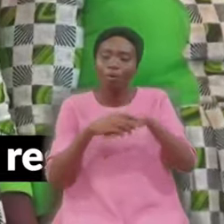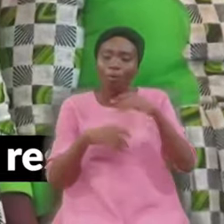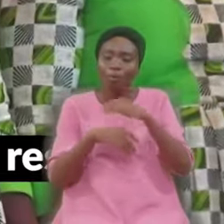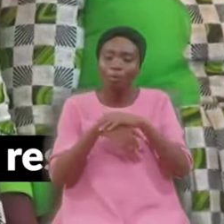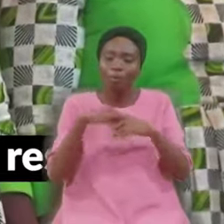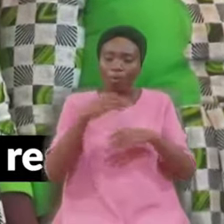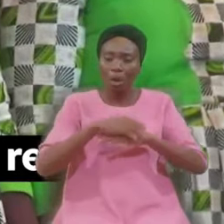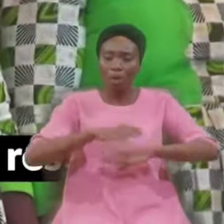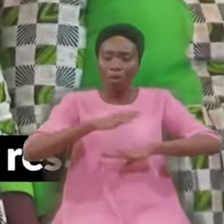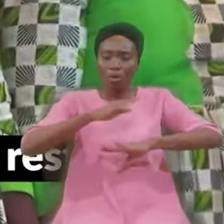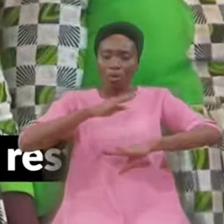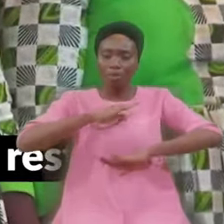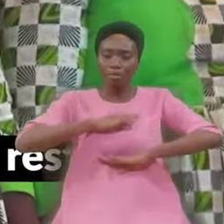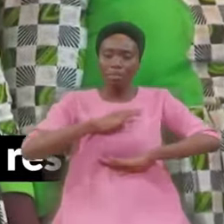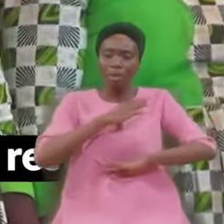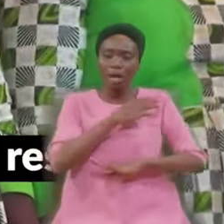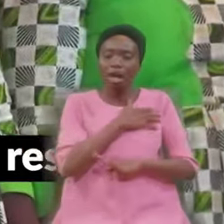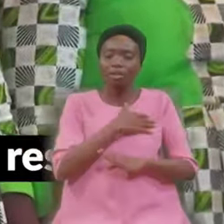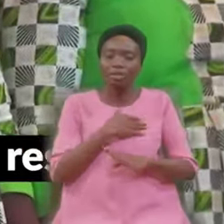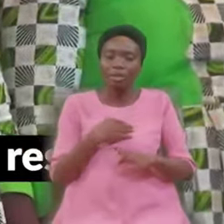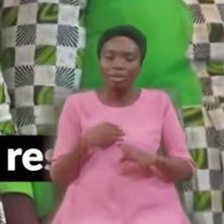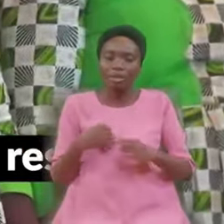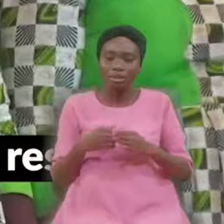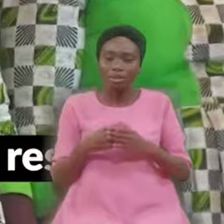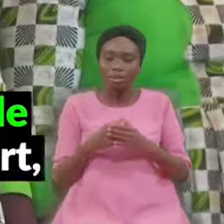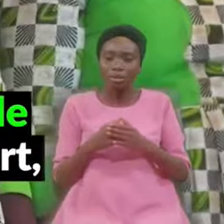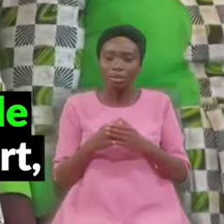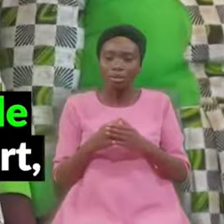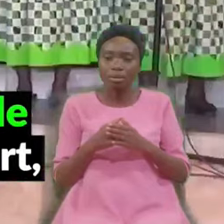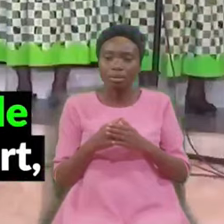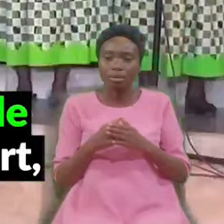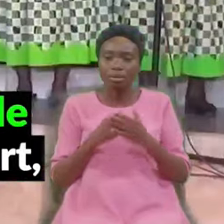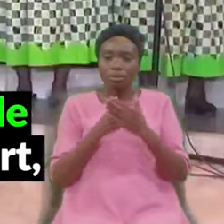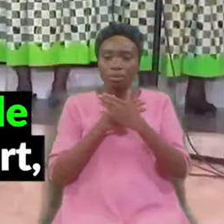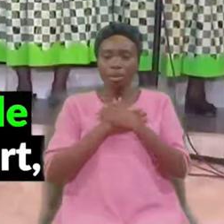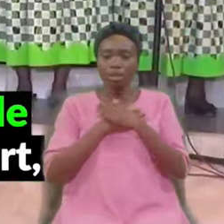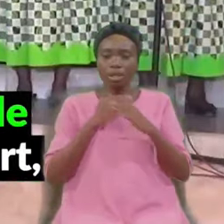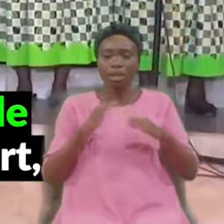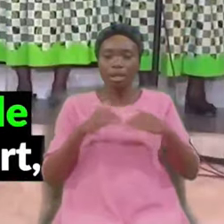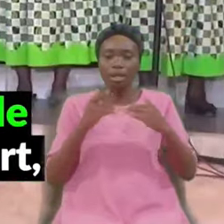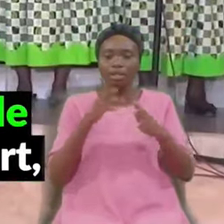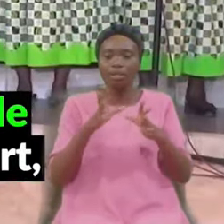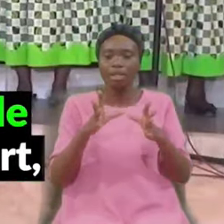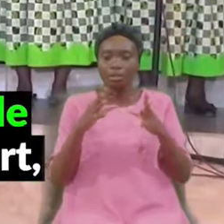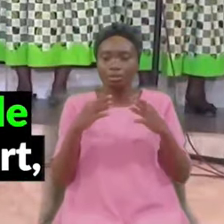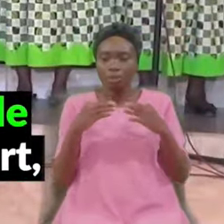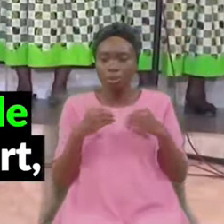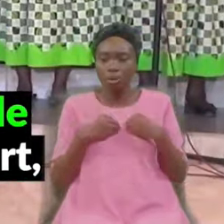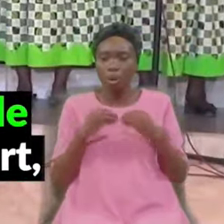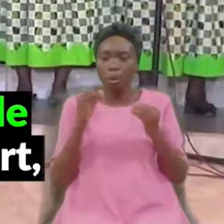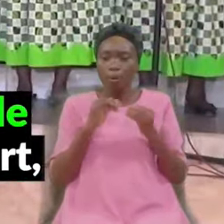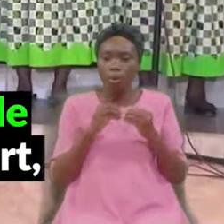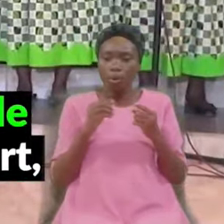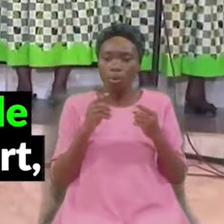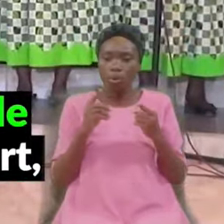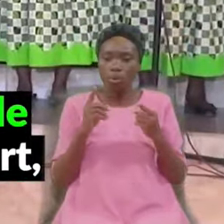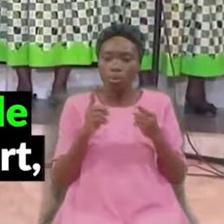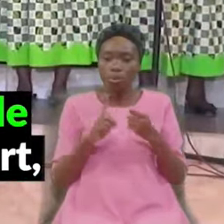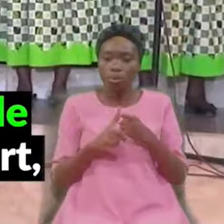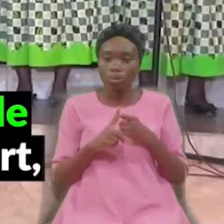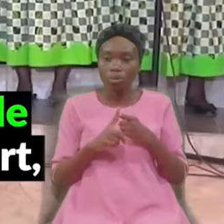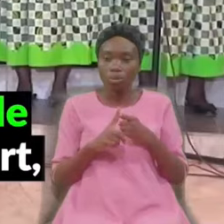remplira de joie et de paix. Ne rate pas cette occasion